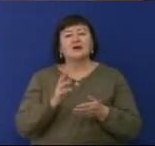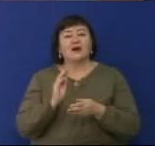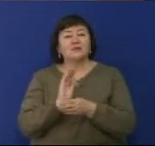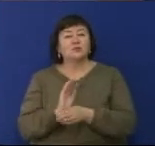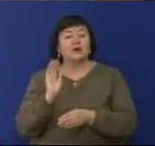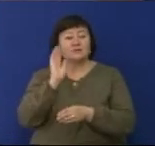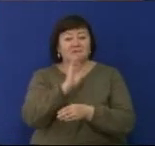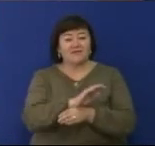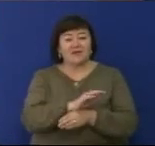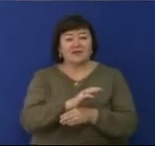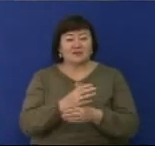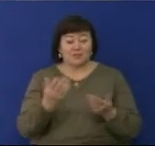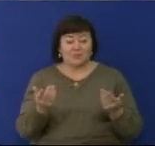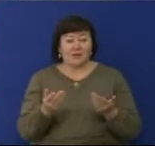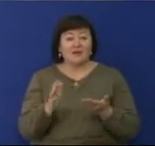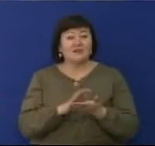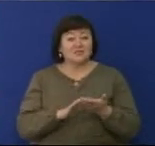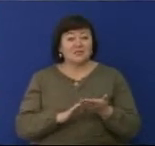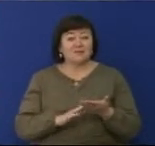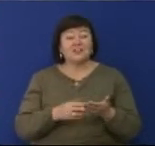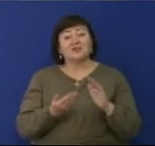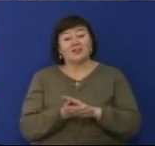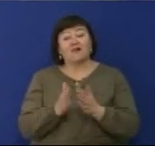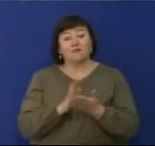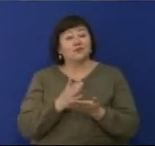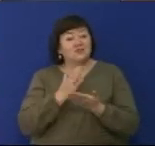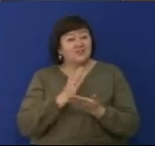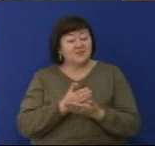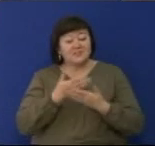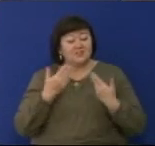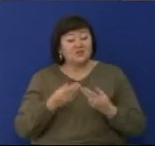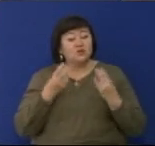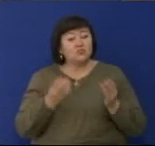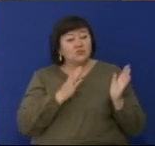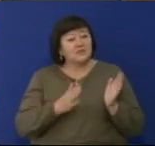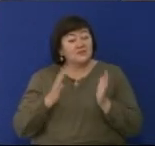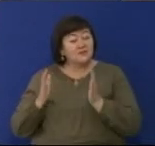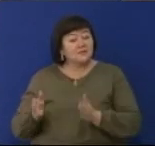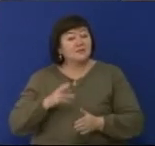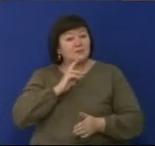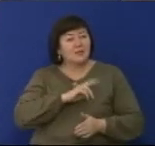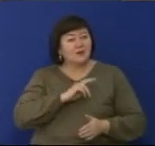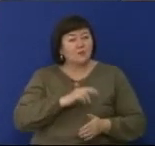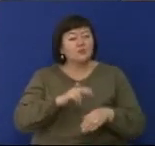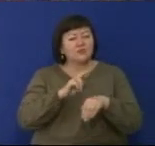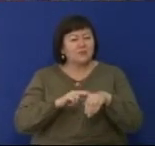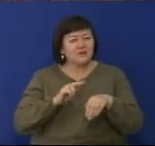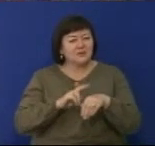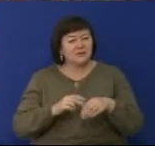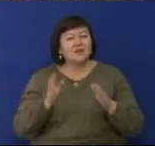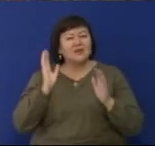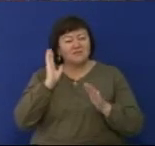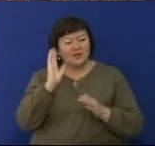завершение встречи ермак салимов призвал участковых полицейских работать системно в дальнейшем их деятельность в этом направлении будет